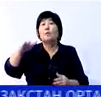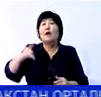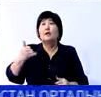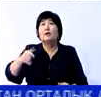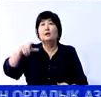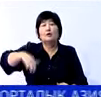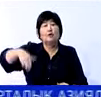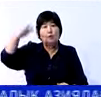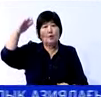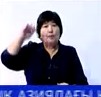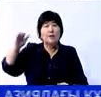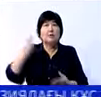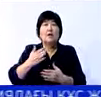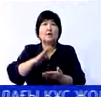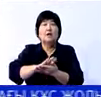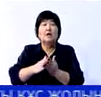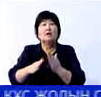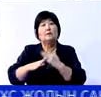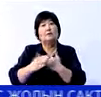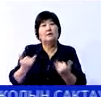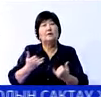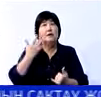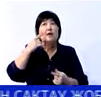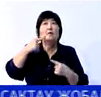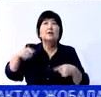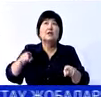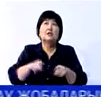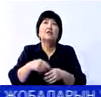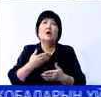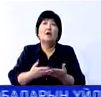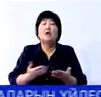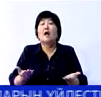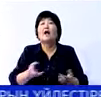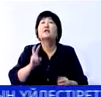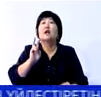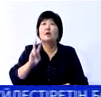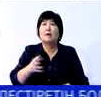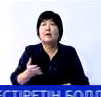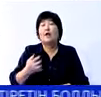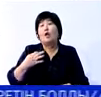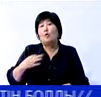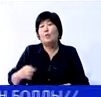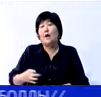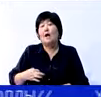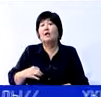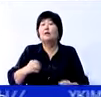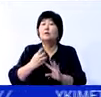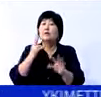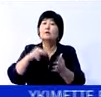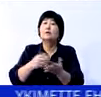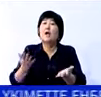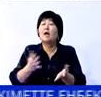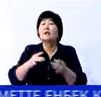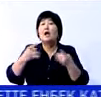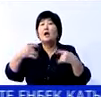кісіз балаңыз бар деп жағдайымды сіз көмектесіп береді. Басқа жерлерде де әйтеуір қайсына барсақ та, мысалы, баламыздың осы жерден білгіміз келсе де балалар